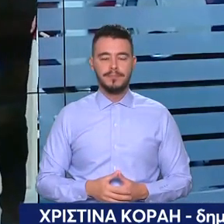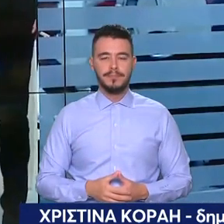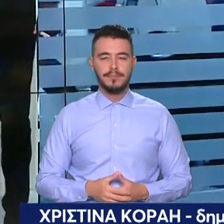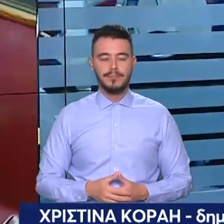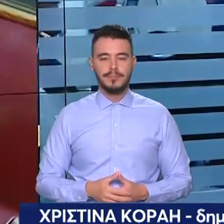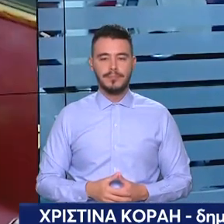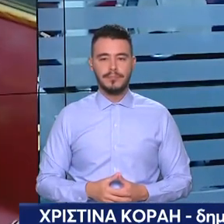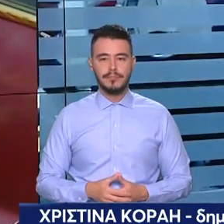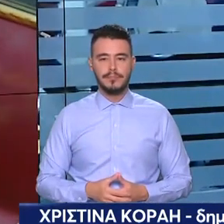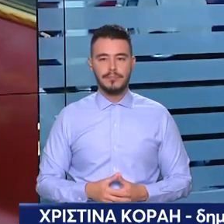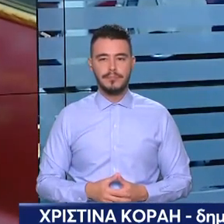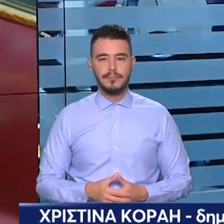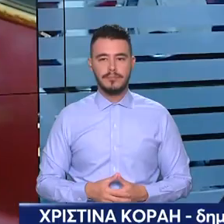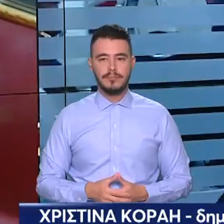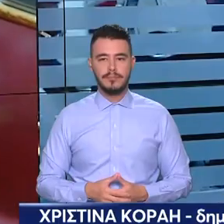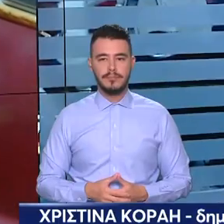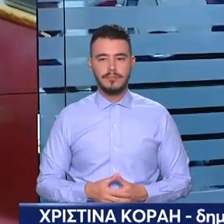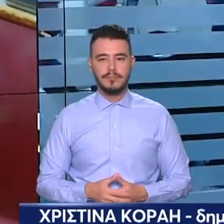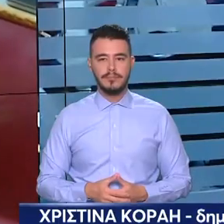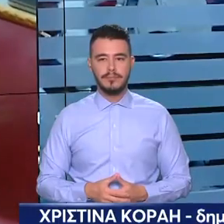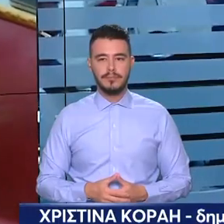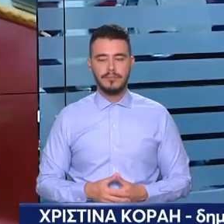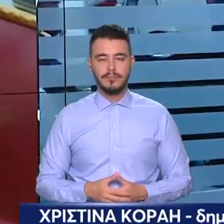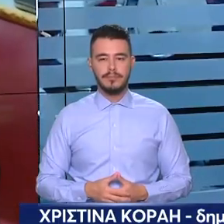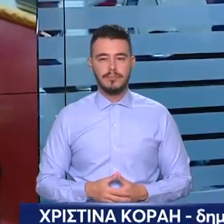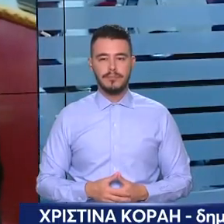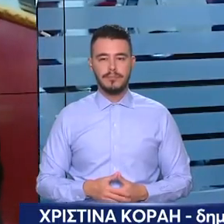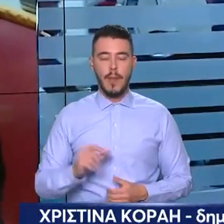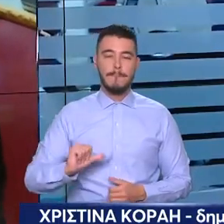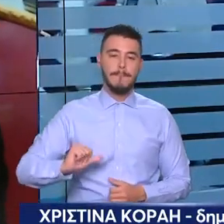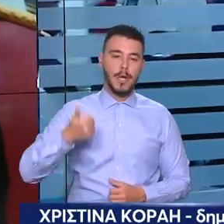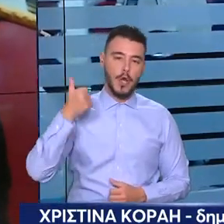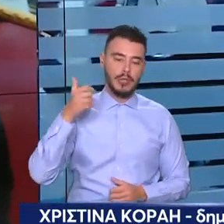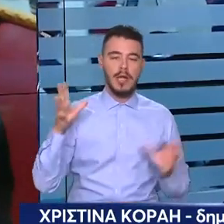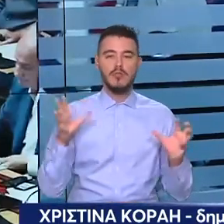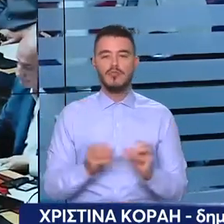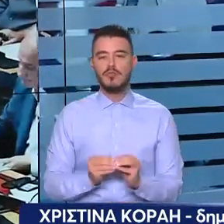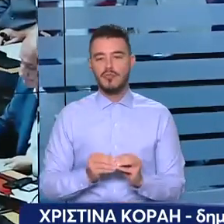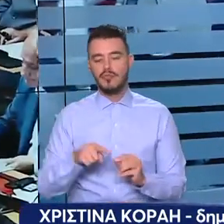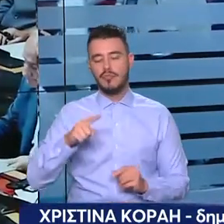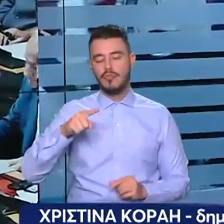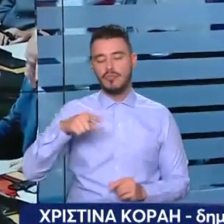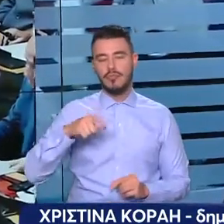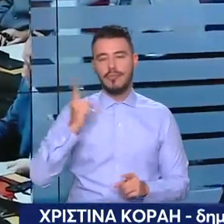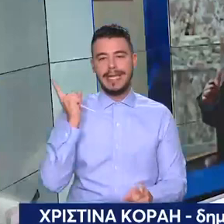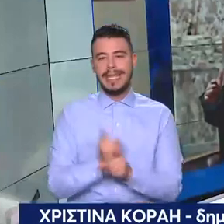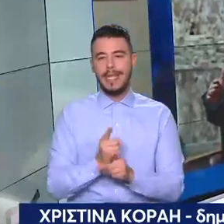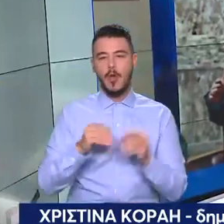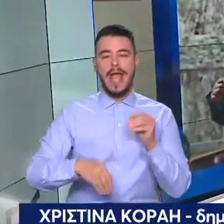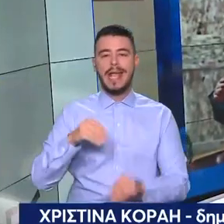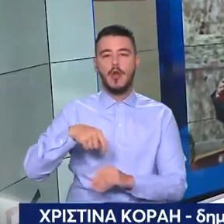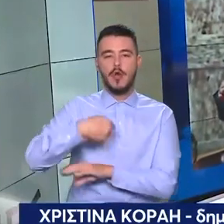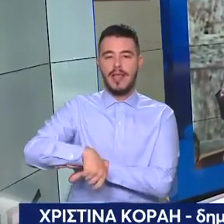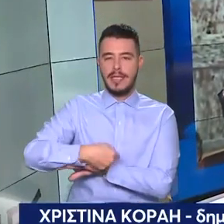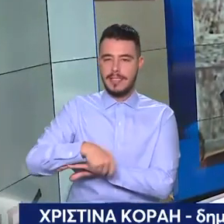γίνει πρώτα από αυτό το δικαστήριο, το ποινικό. Εκλογοδικείο. Έτσι. Ακριβώς. Εκλογοδικείο. Και το πιο